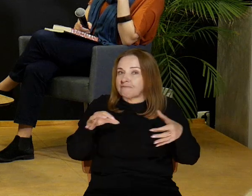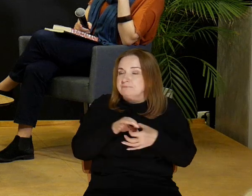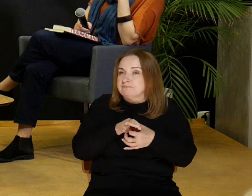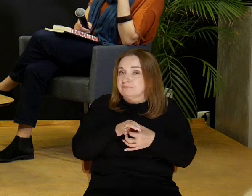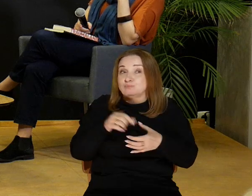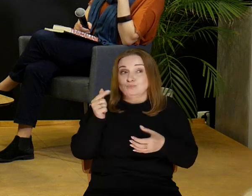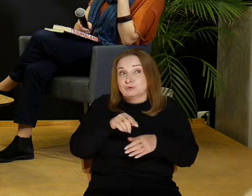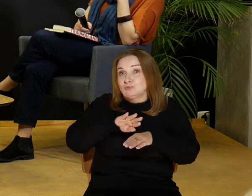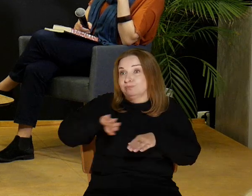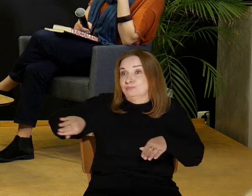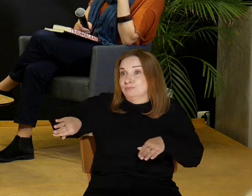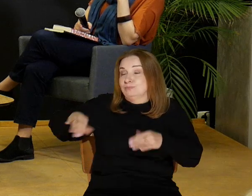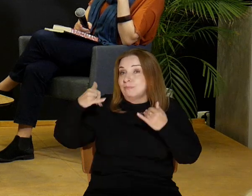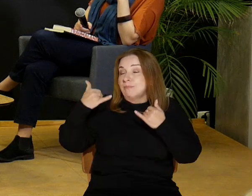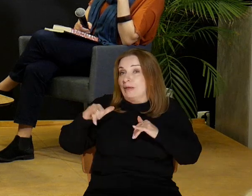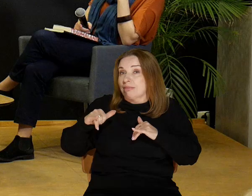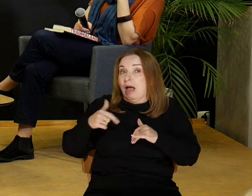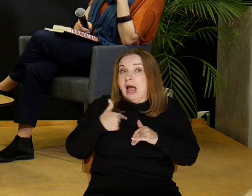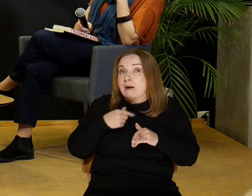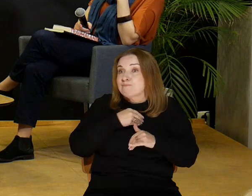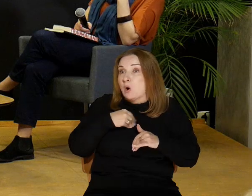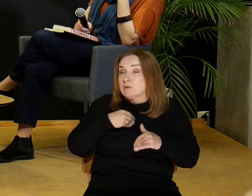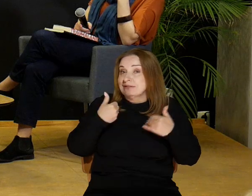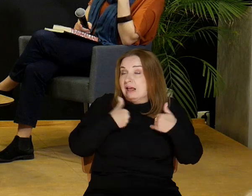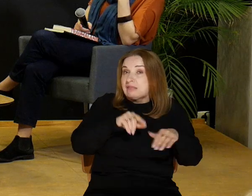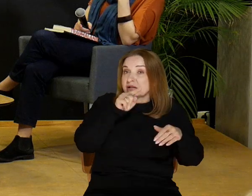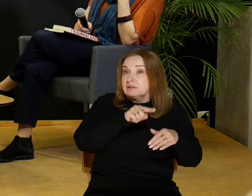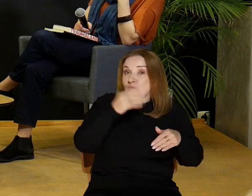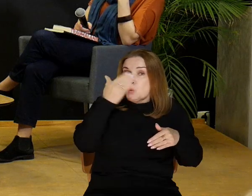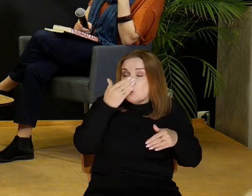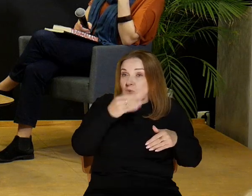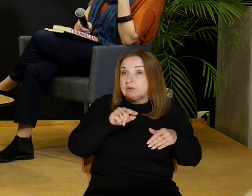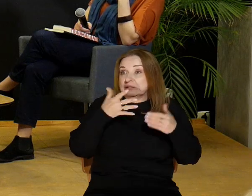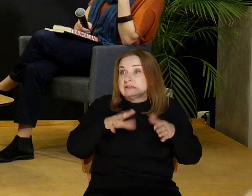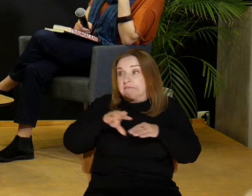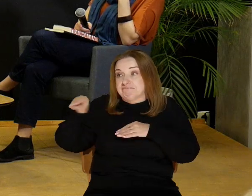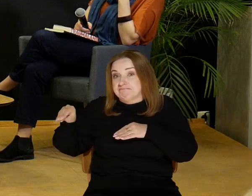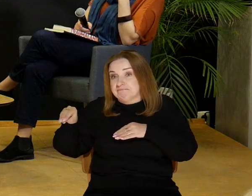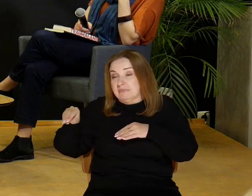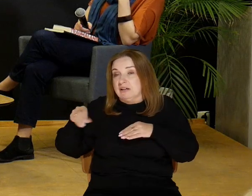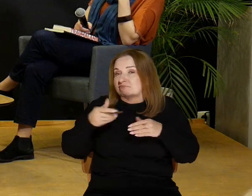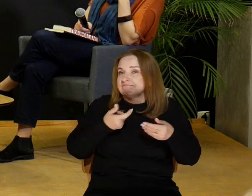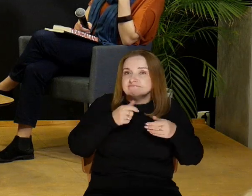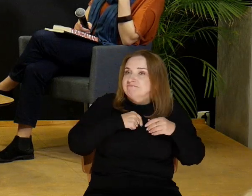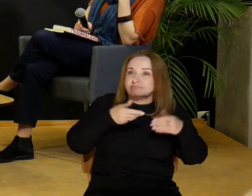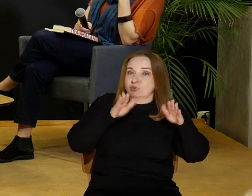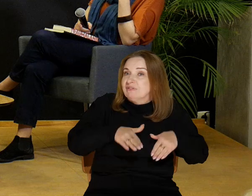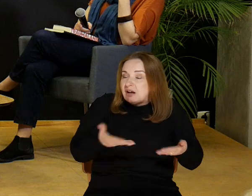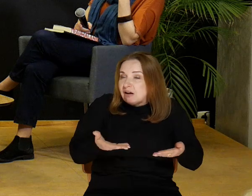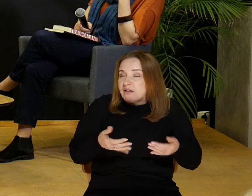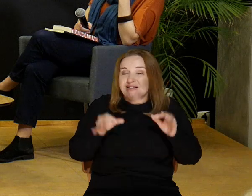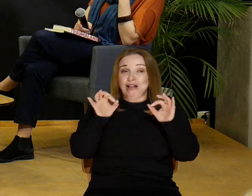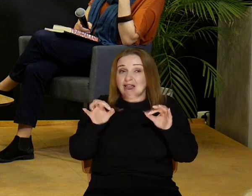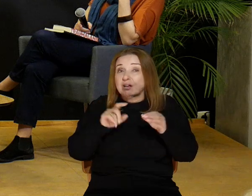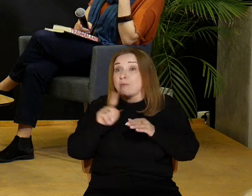znaleźć się po tej drugiej stronie, tak? Po tej, do której my z kolei chcieliśmy należeć. I myślę, że ten brak poczucia sprawstwa bezpośrednio po wojnie jest